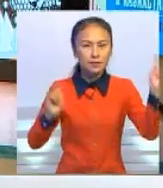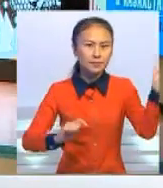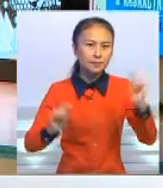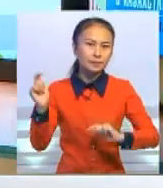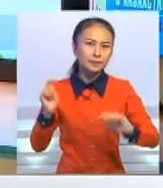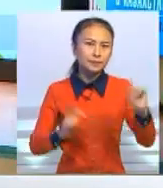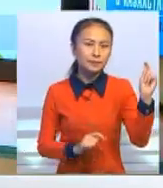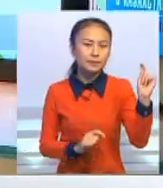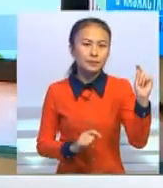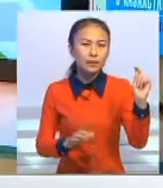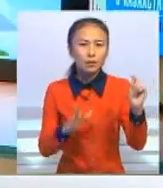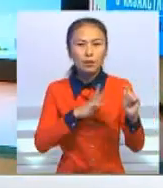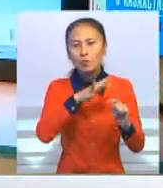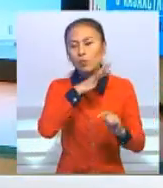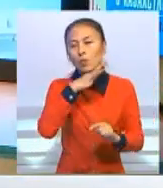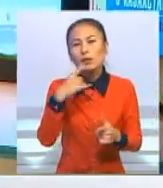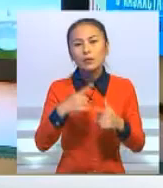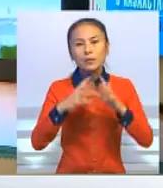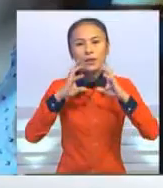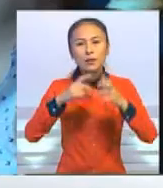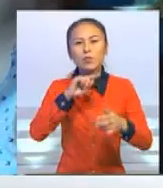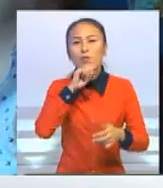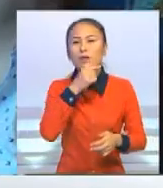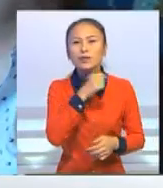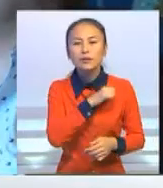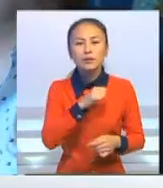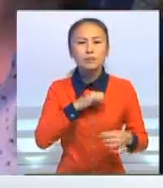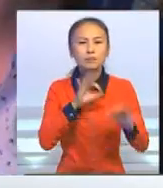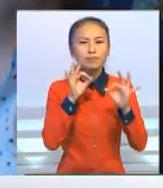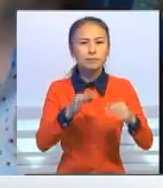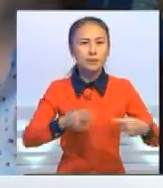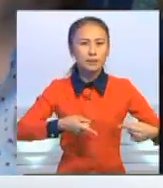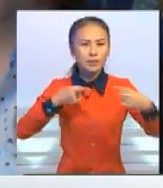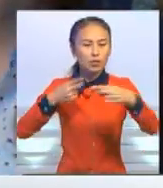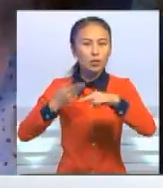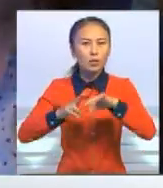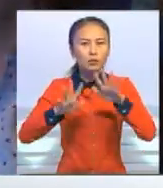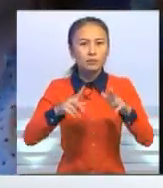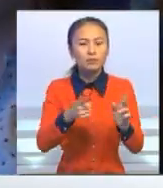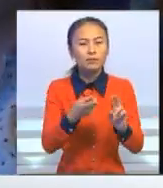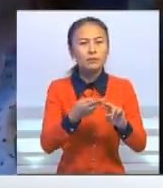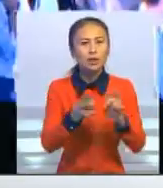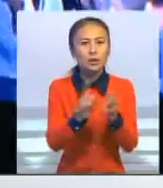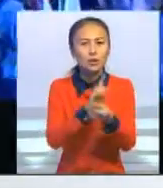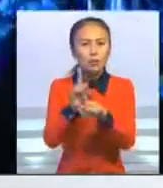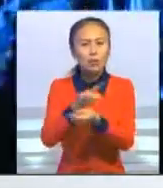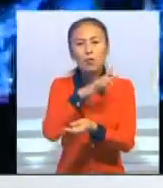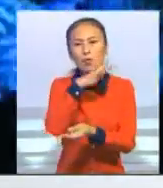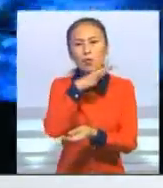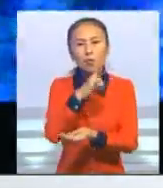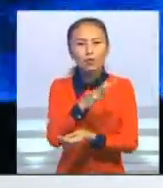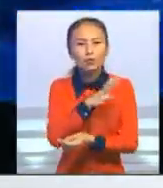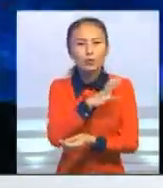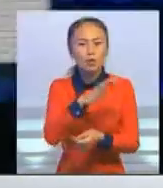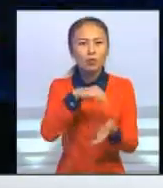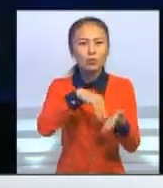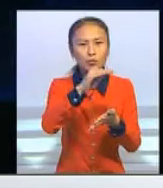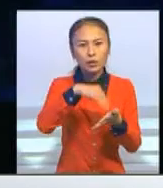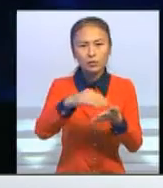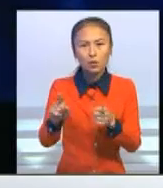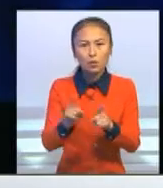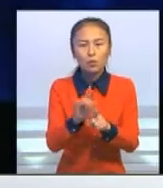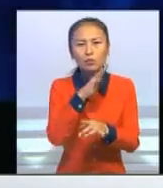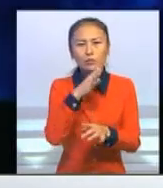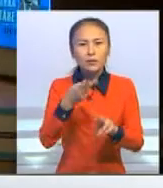сала мамандары жиылды. Олардың айтуынша әлемдік экономикадағы тепе-теңдік өзгеріп келеді. Қазба байлықтарына деген сұраныс азайып,